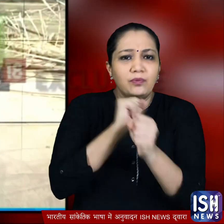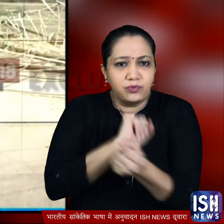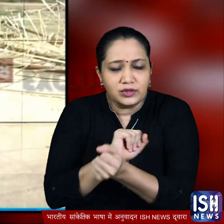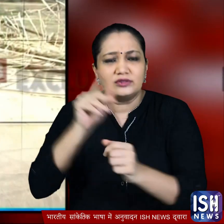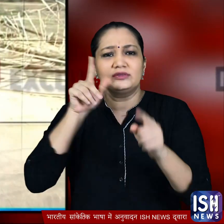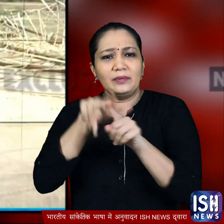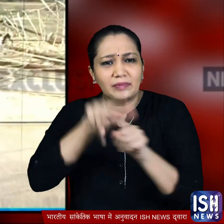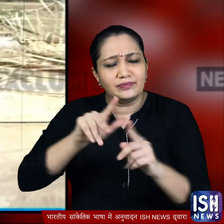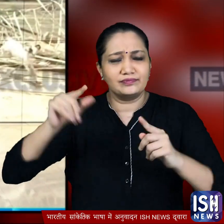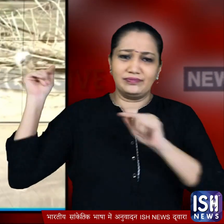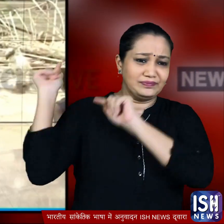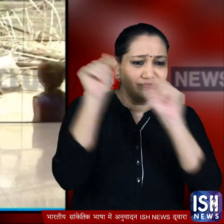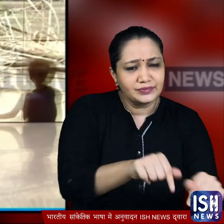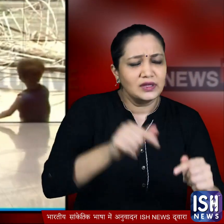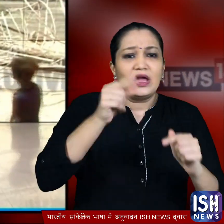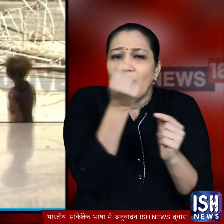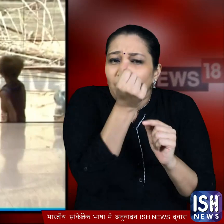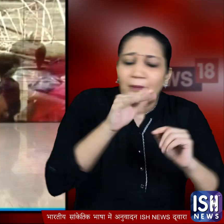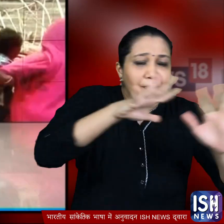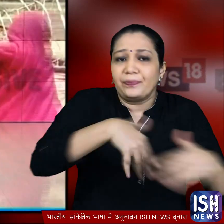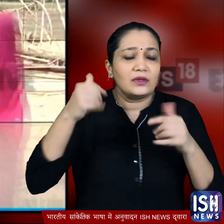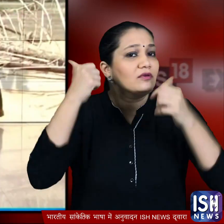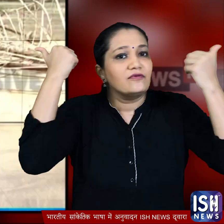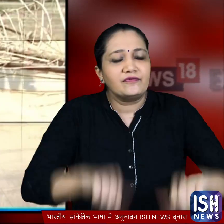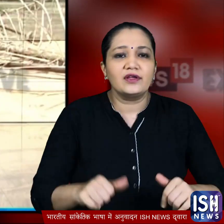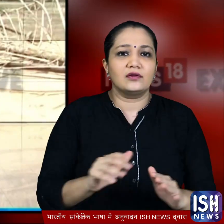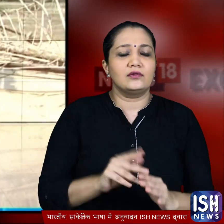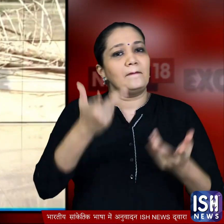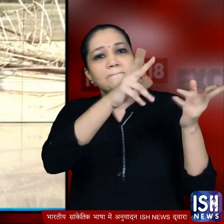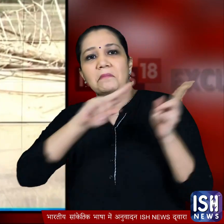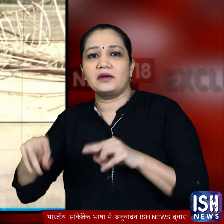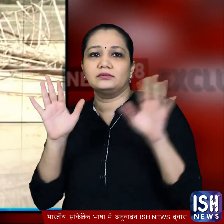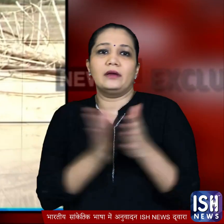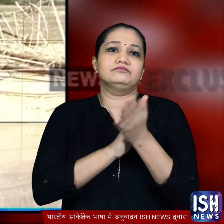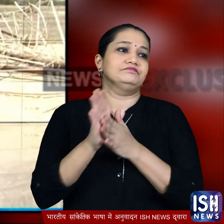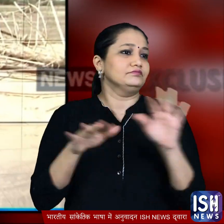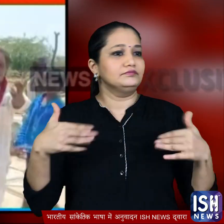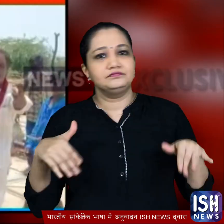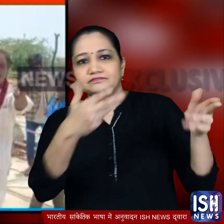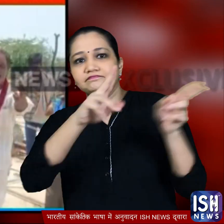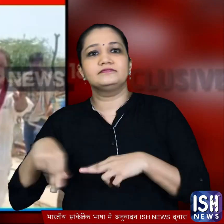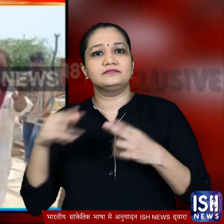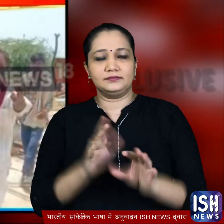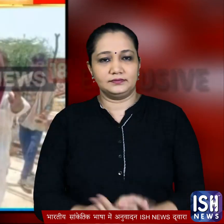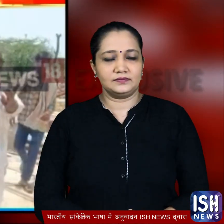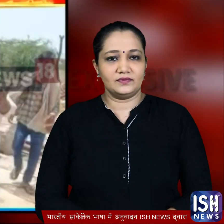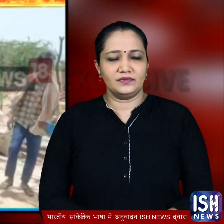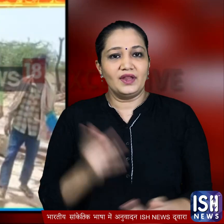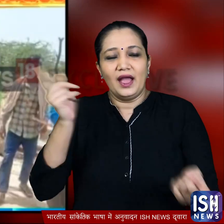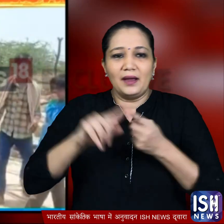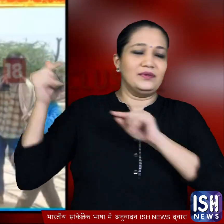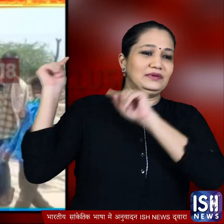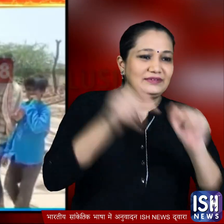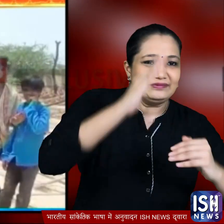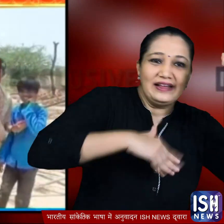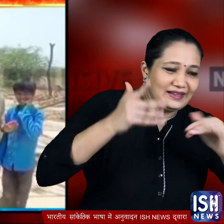लोगों ने इतना तमाशा किया कि 1 इंच जमीन तक खाली नहीं हो पाई और उन्हें बैरंग लौटना पड़ा, क्योंकि जैसे ही अतिक्रमण